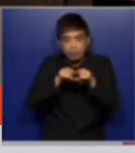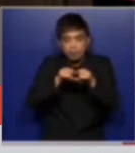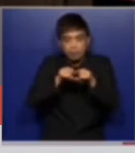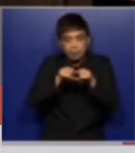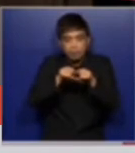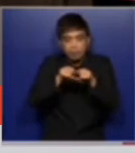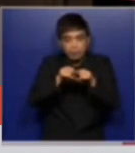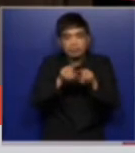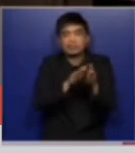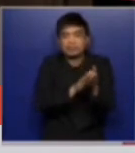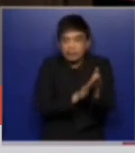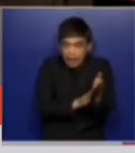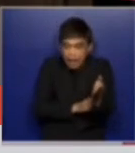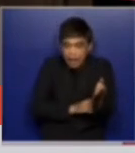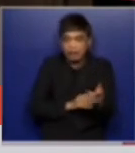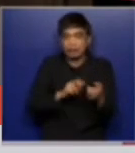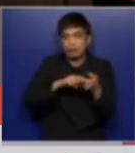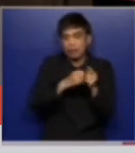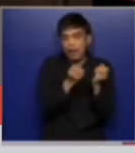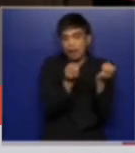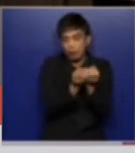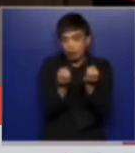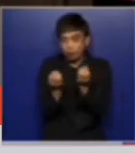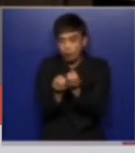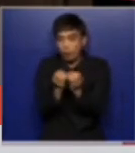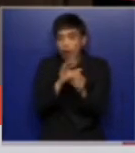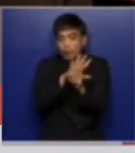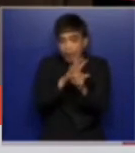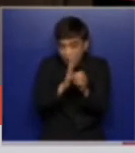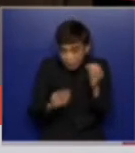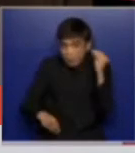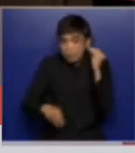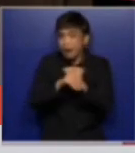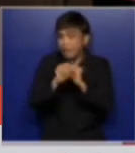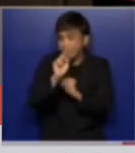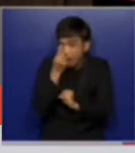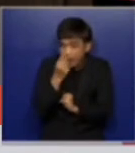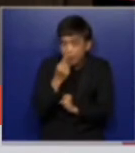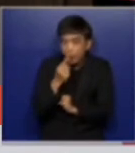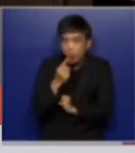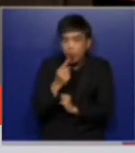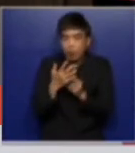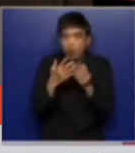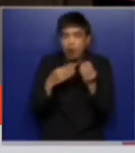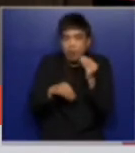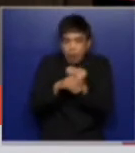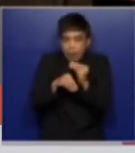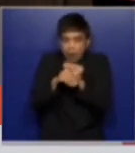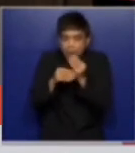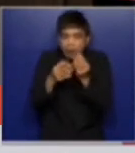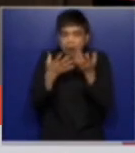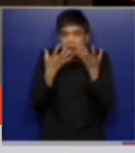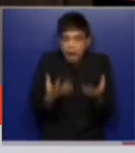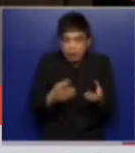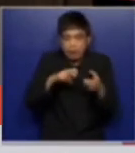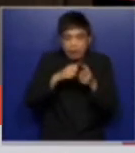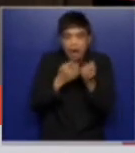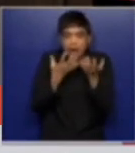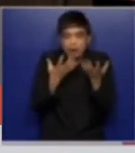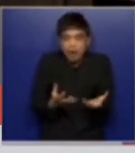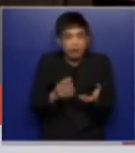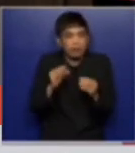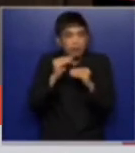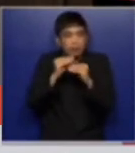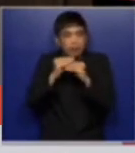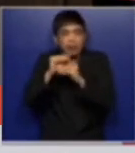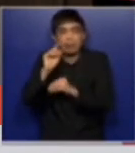อสถานการณ์โควิดมาซ้ำเติมแล้วยิ่งทำให้สถานการณ์เลวร้ายมากยิ่งขึ้นสิ่งเหล่านี้อาจจะส่งผล